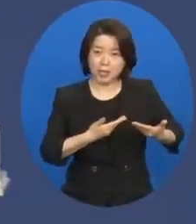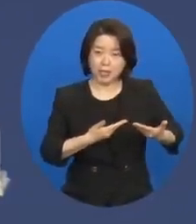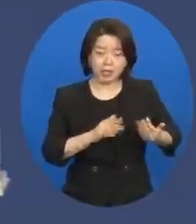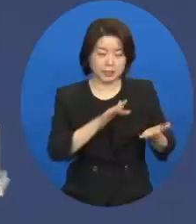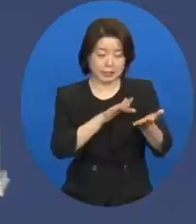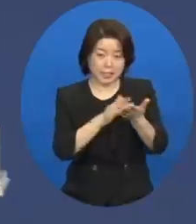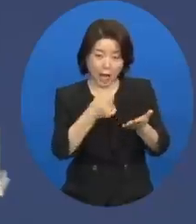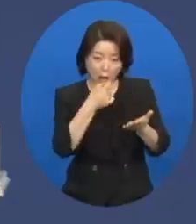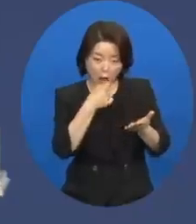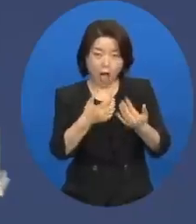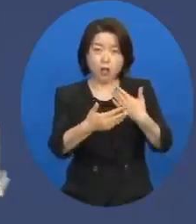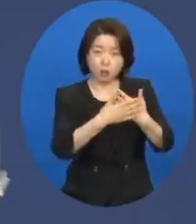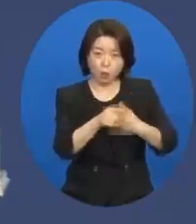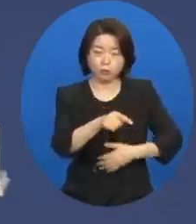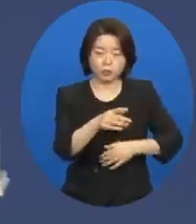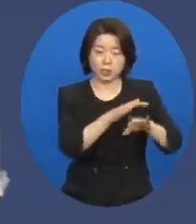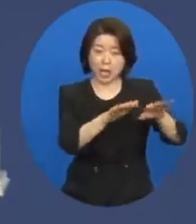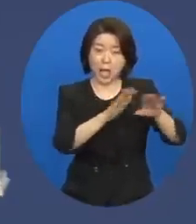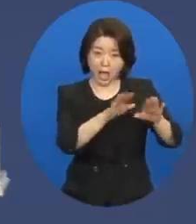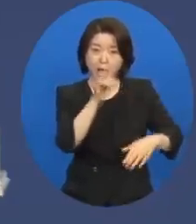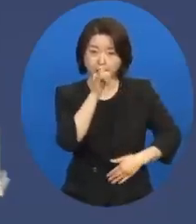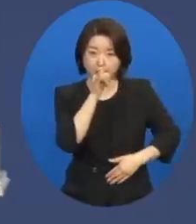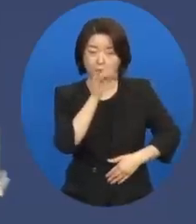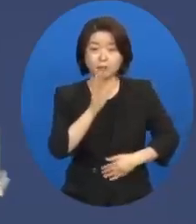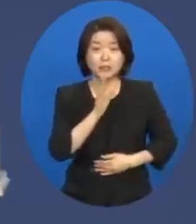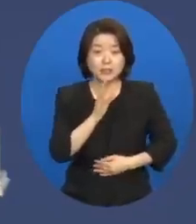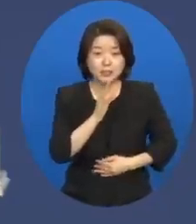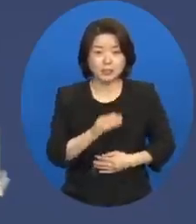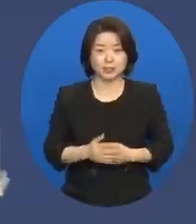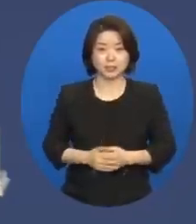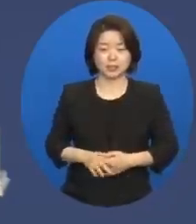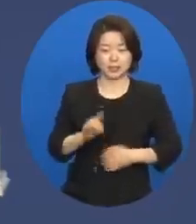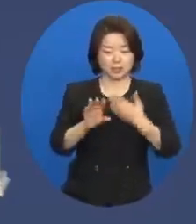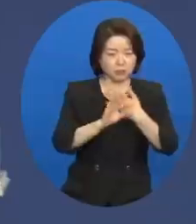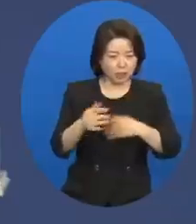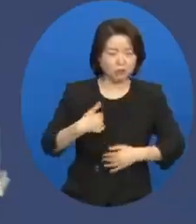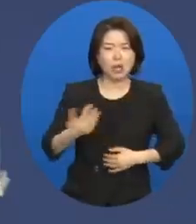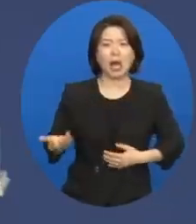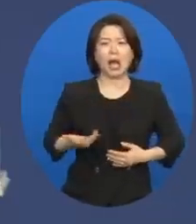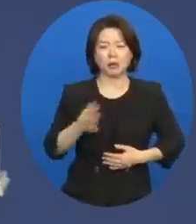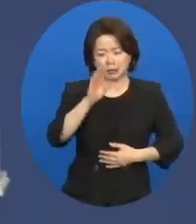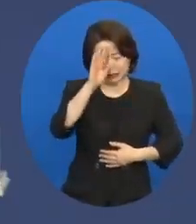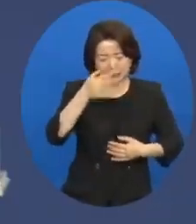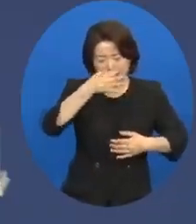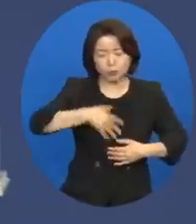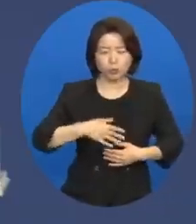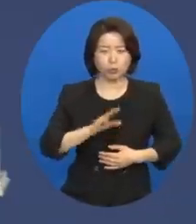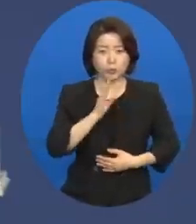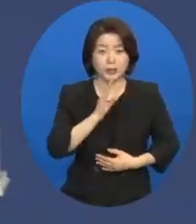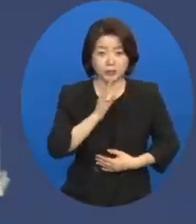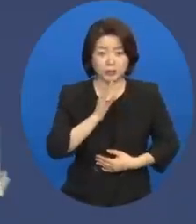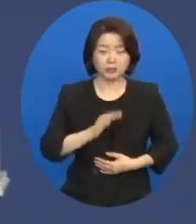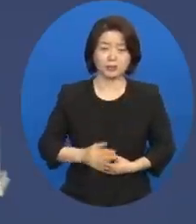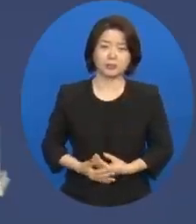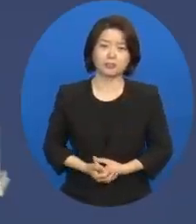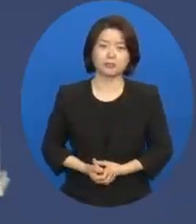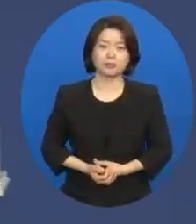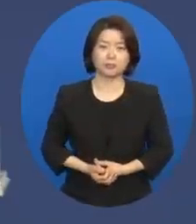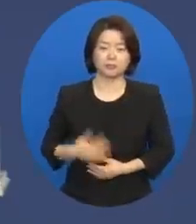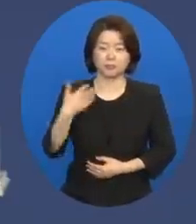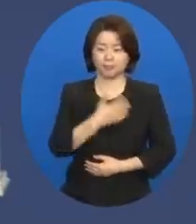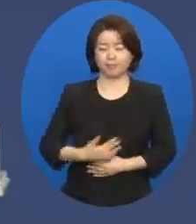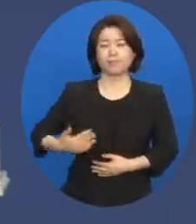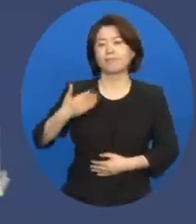도움을 받아가지고 그 문제를 해결하려고 하잖아요. 그렇죠? 안 그러면 고달프니까. 그러니까